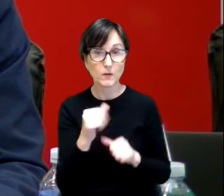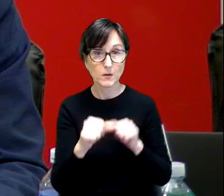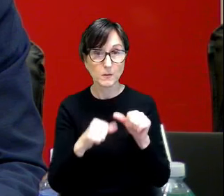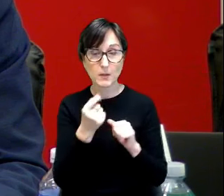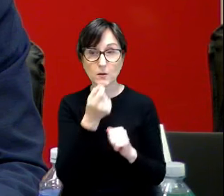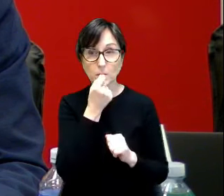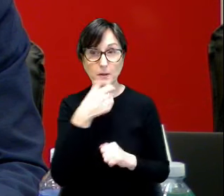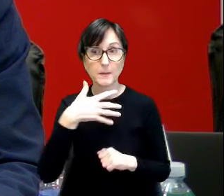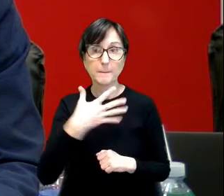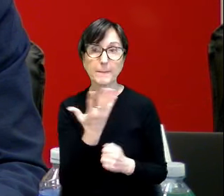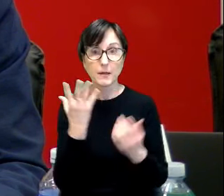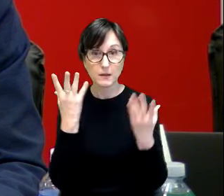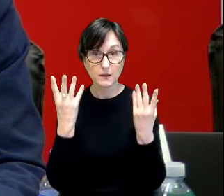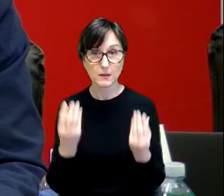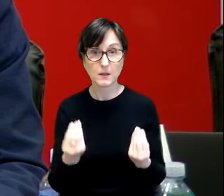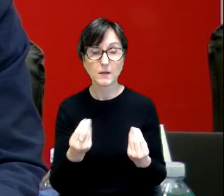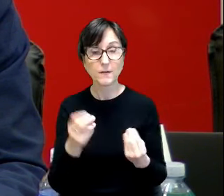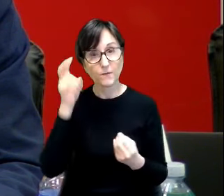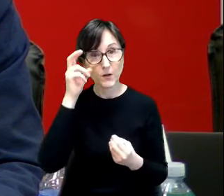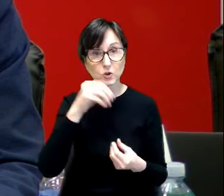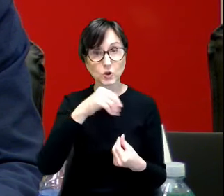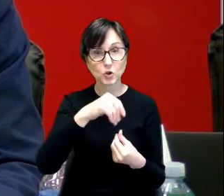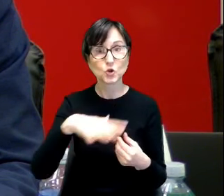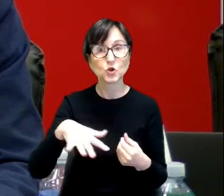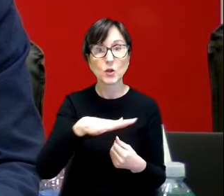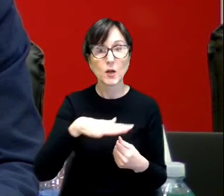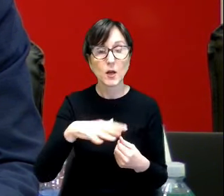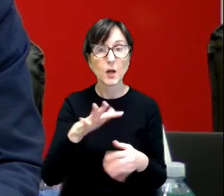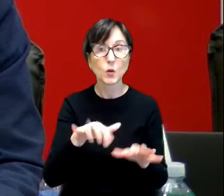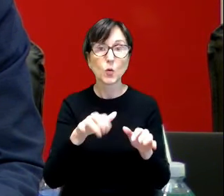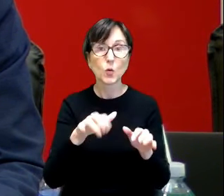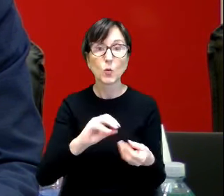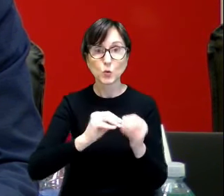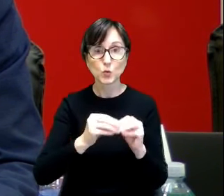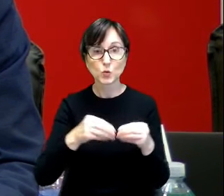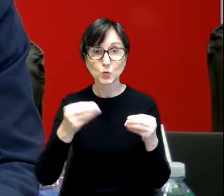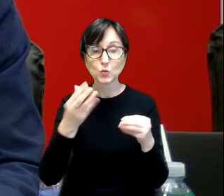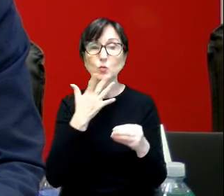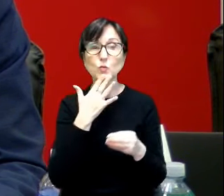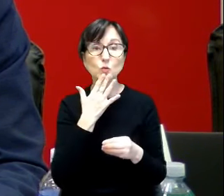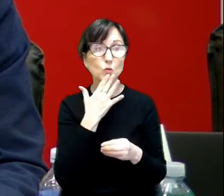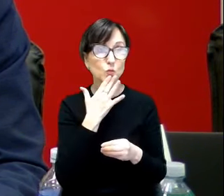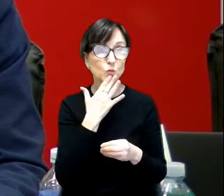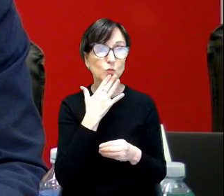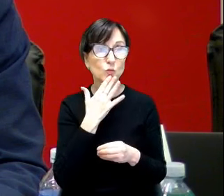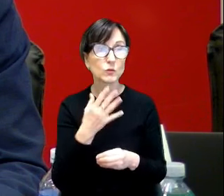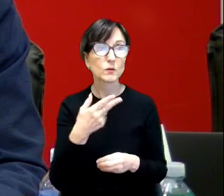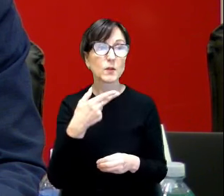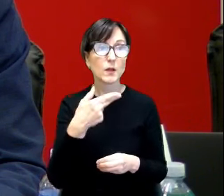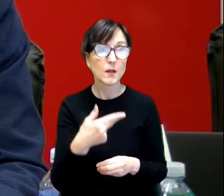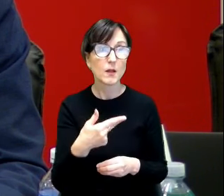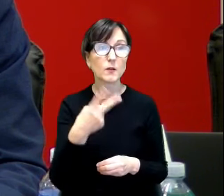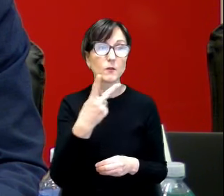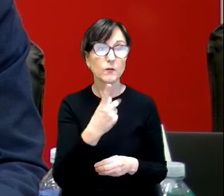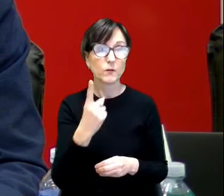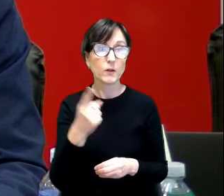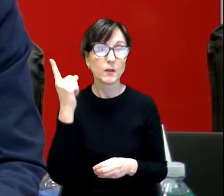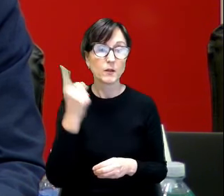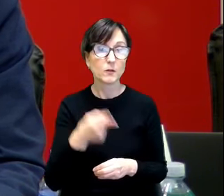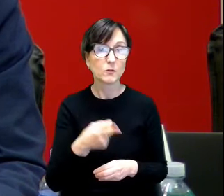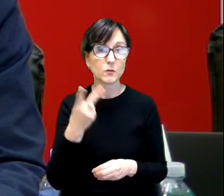5 dios valstybinės žemės sklypo nuomos sutarties numeris n21